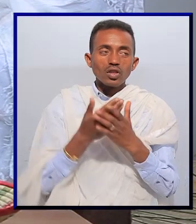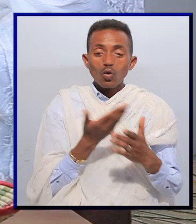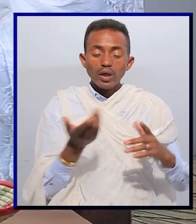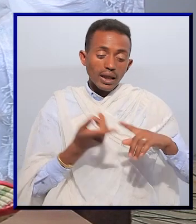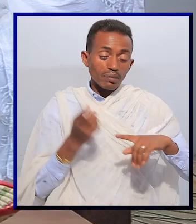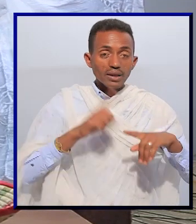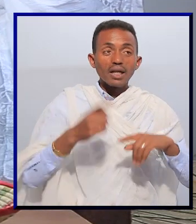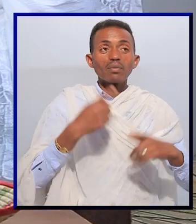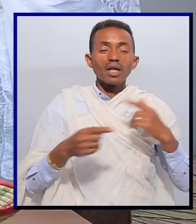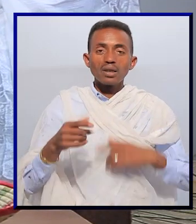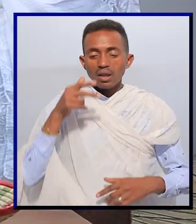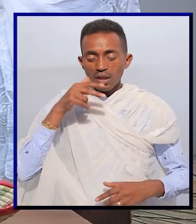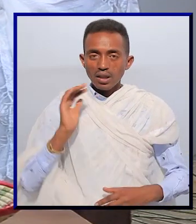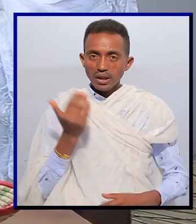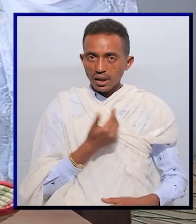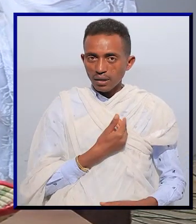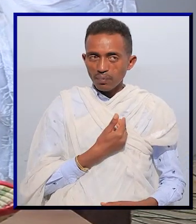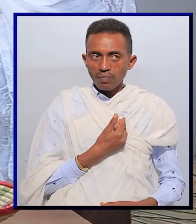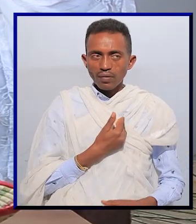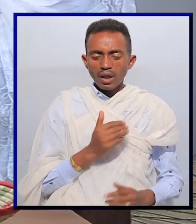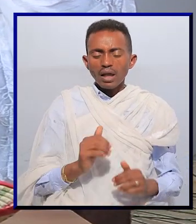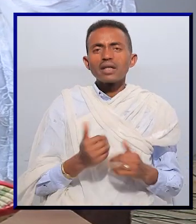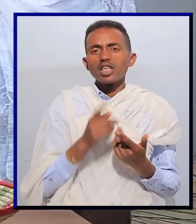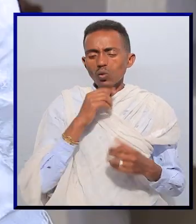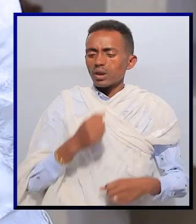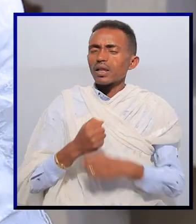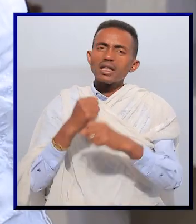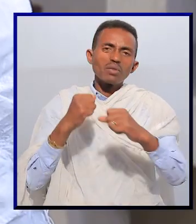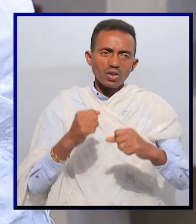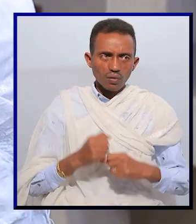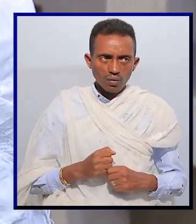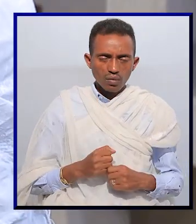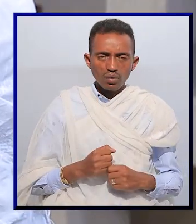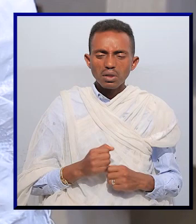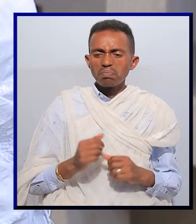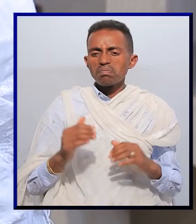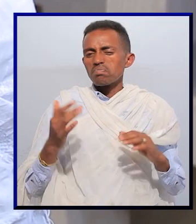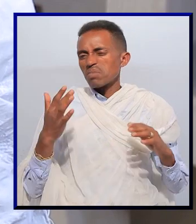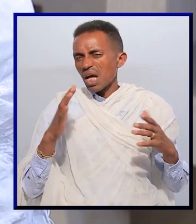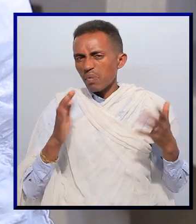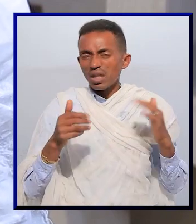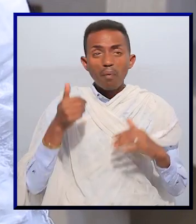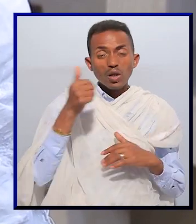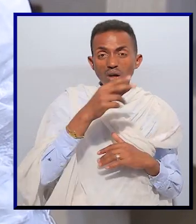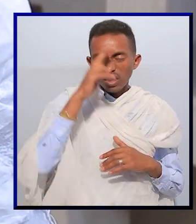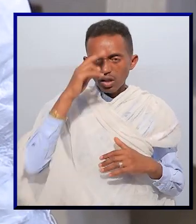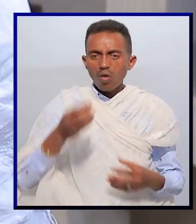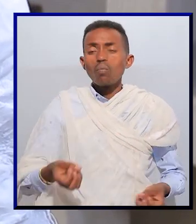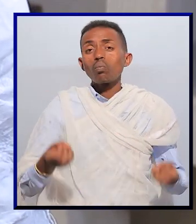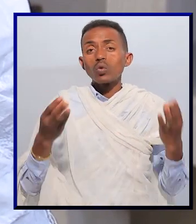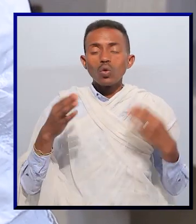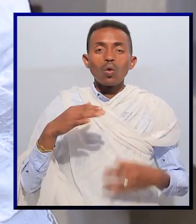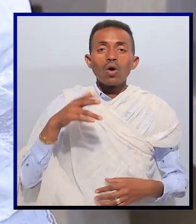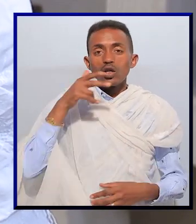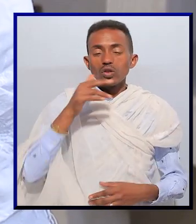ወደ እህታችን ጉዳይ እንምጣ እስኪ። እህታችንን እንዴት ነው ልንረዳት የምንችለው? ምናልባት በሷ ምክንያት